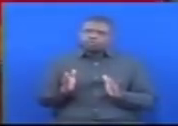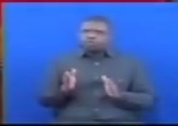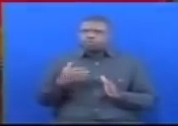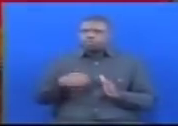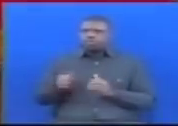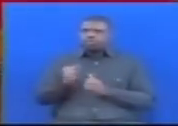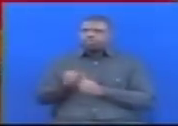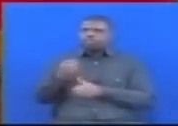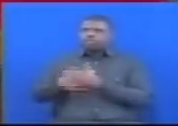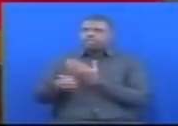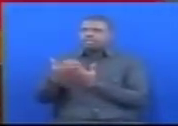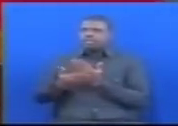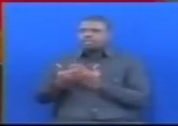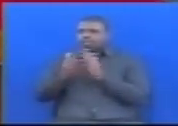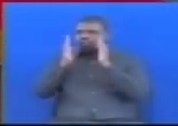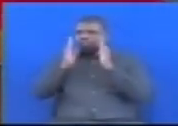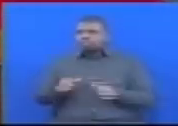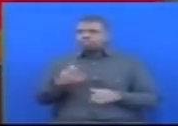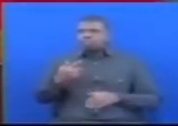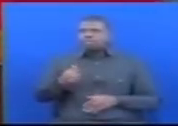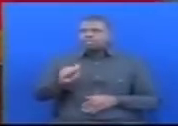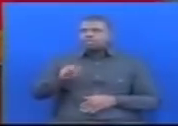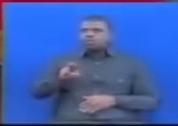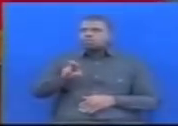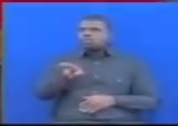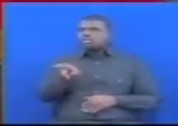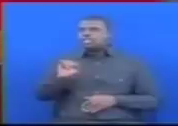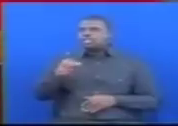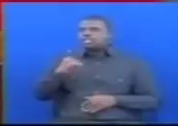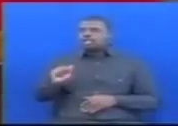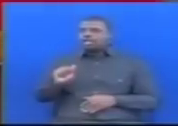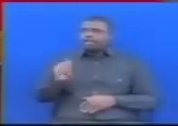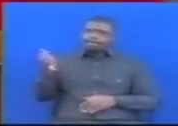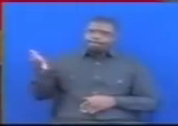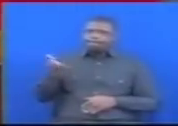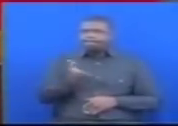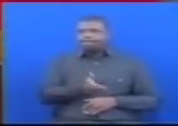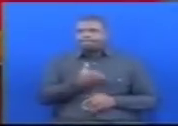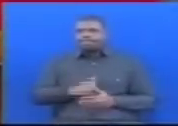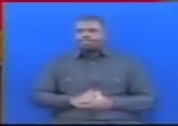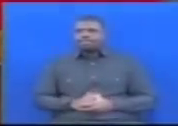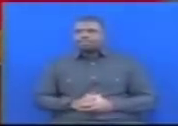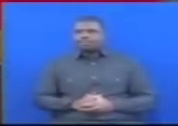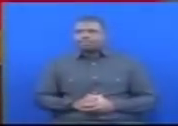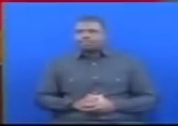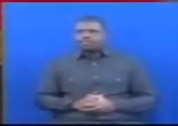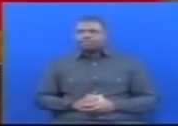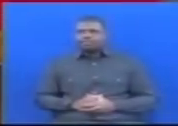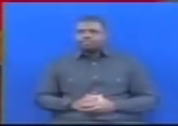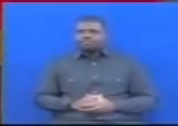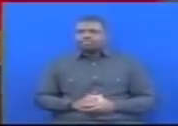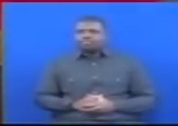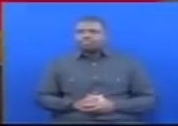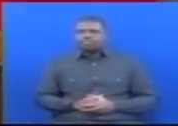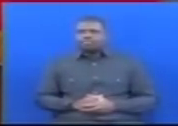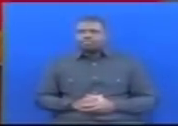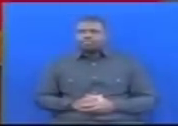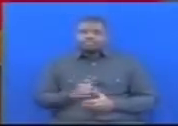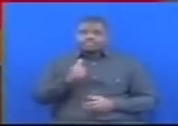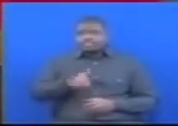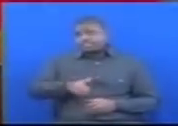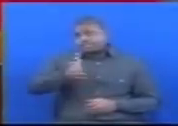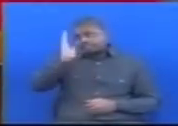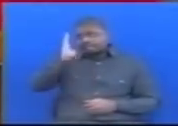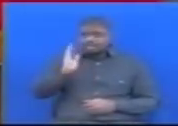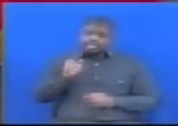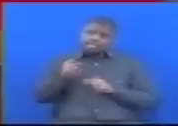Ndani ya Nchi, litaulizwa na mheshimiwa Tauhida Cassian Galos. Mheshimiwa Tauhida, uliza swali lako tafadhali. Je, serikali ina mpango